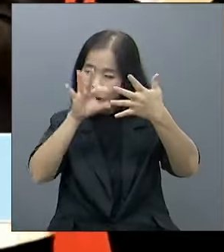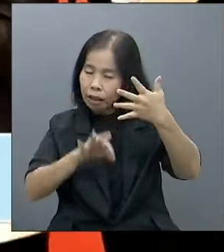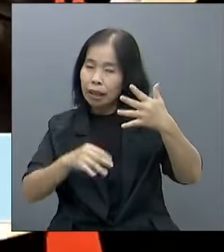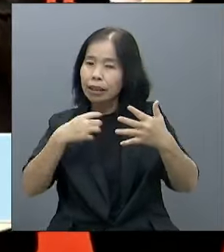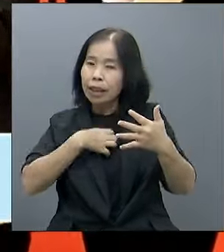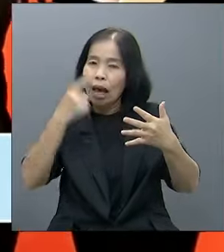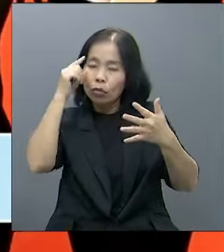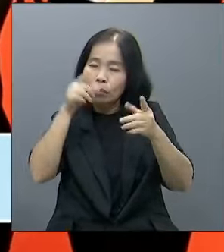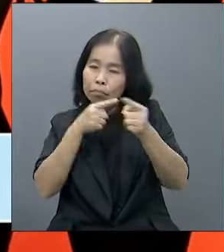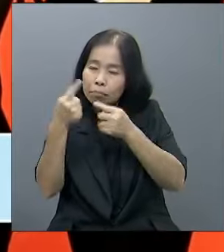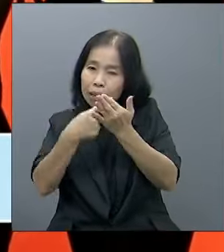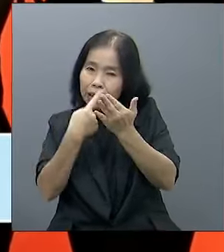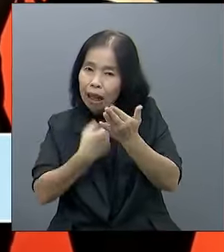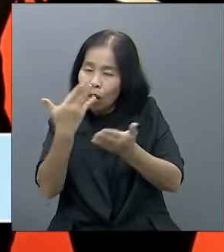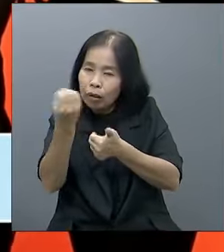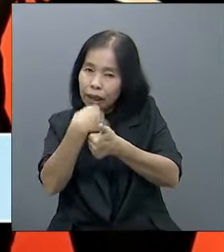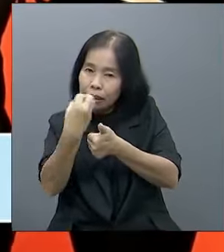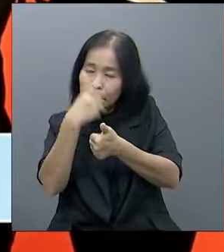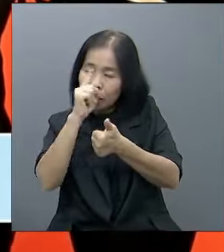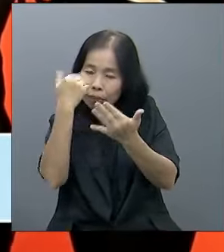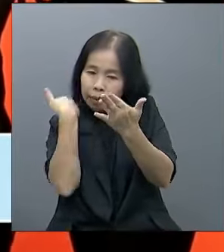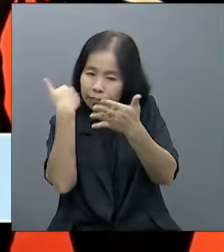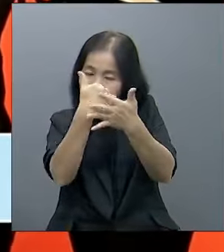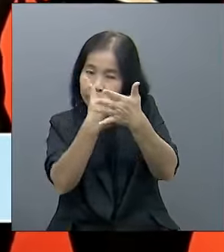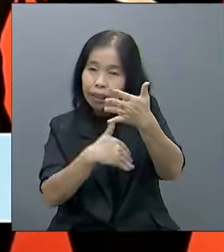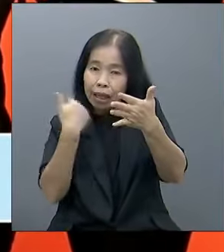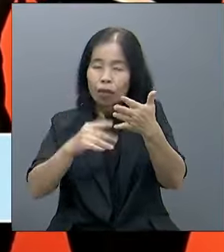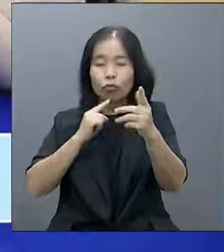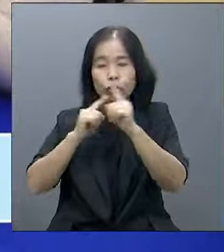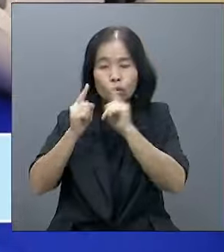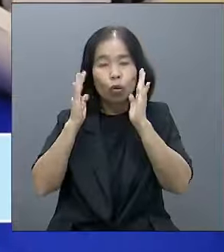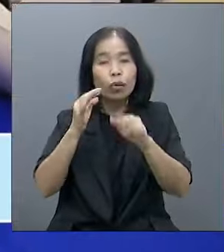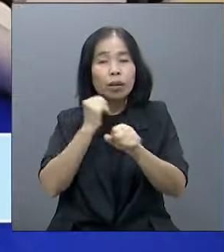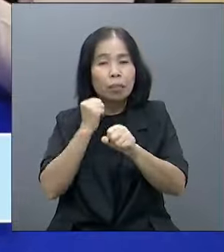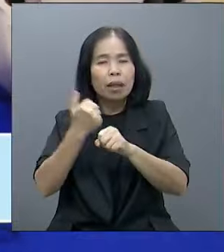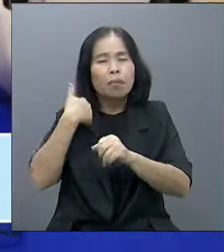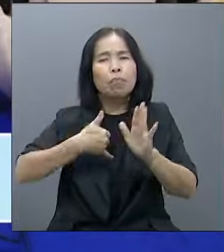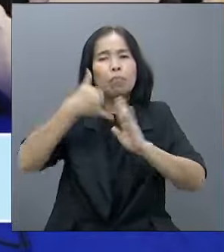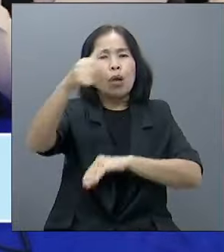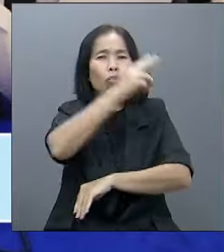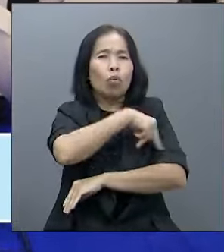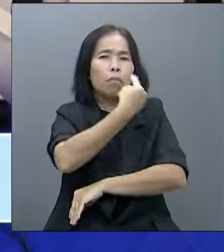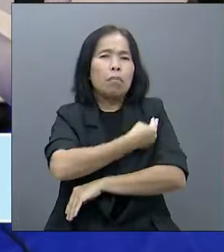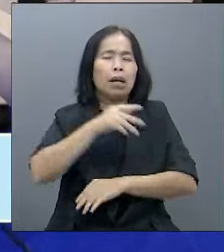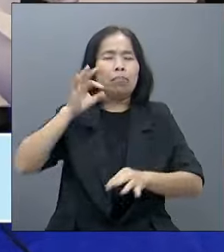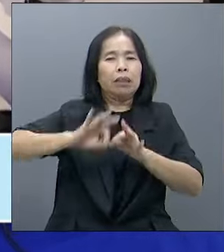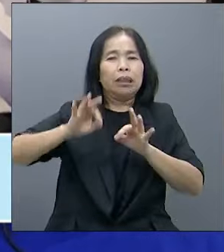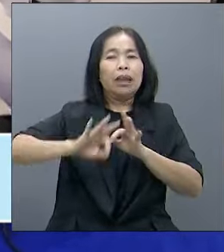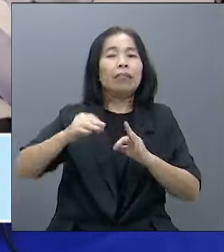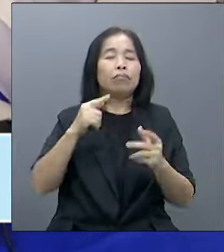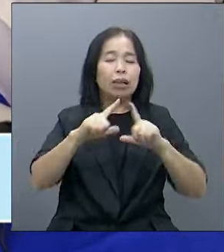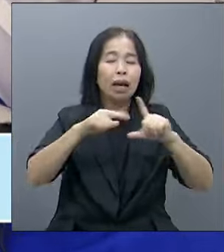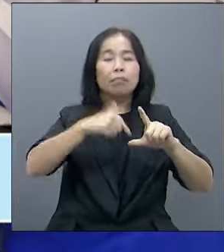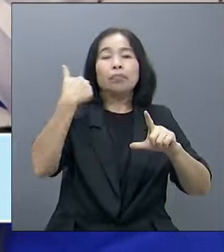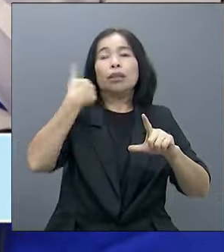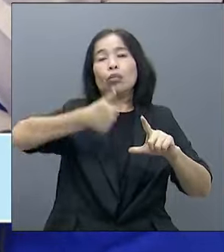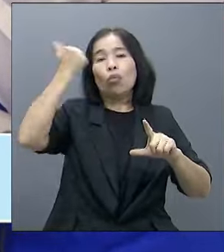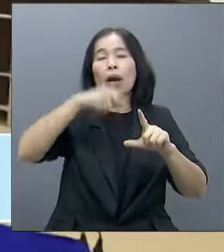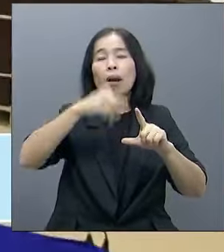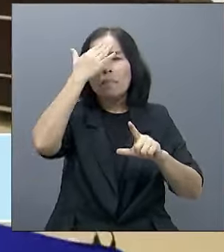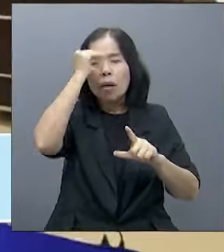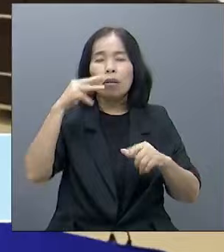การปรึกษาเพื่อเข้าถึงการติดต่อเจ้าหน้าที่ในการให้บริการเพื่อลดการเดินทางไปโรงพยาบาลโดยไม่จำเป็น คุณผู้ชมเพราะว่าโรคมะเร็